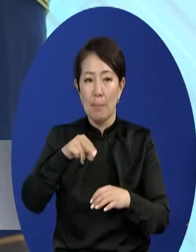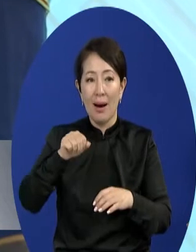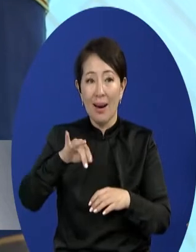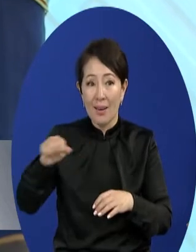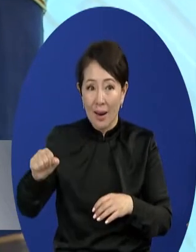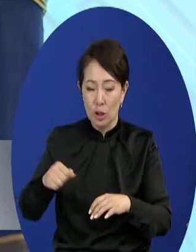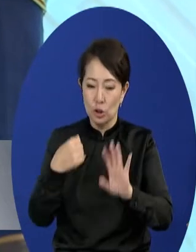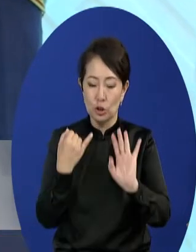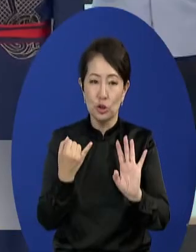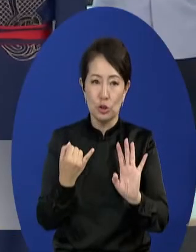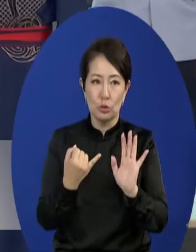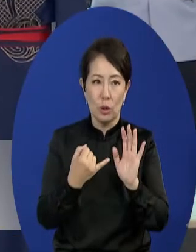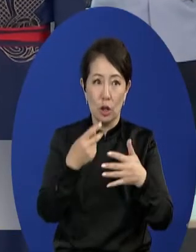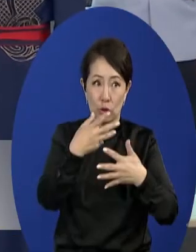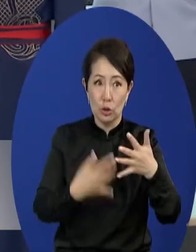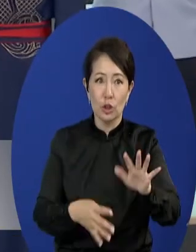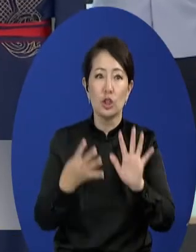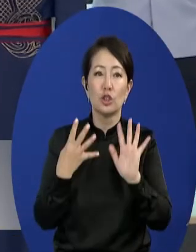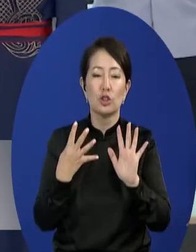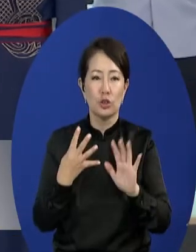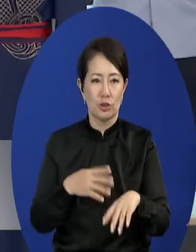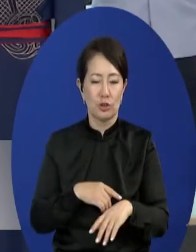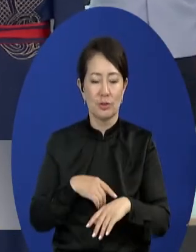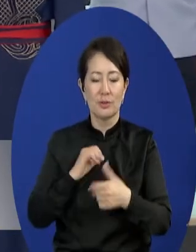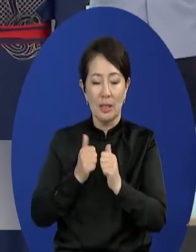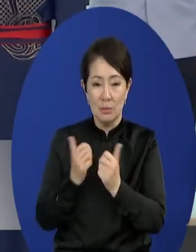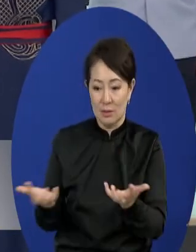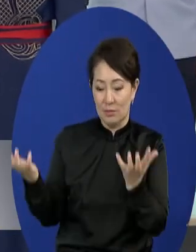төрлөөр оролцохоор болсон. Тэд ч мөн өнөөдөр төрийн ордондоо өргөдөж